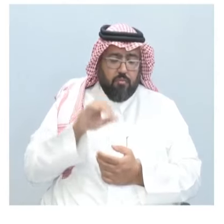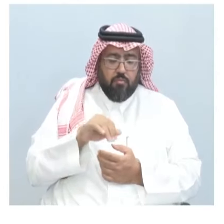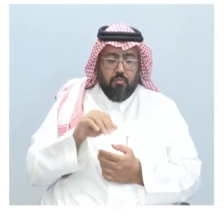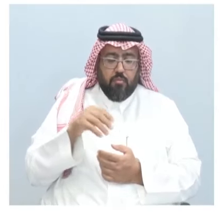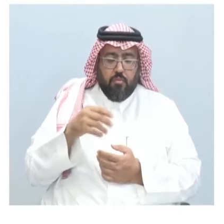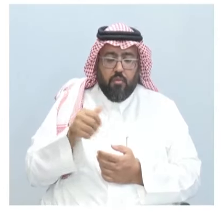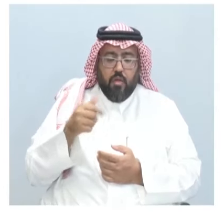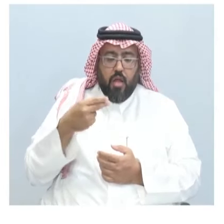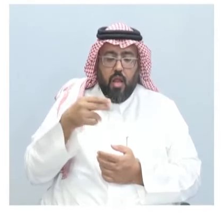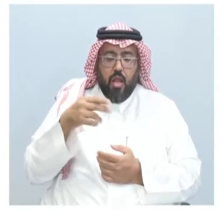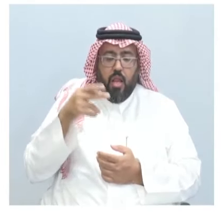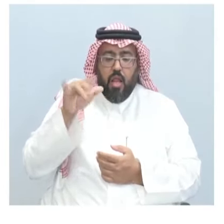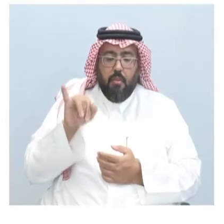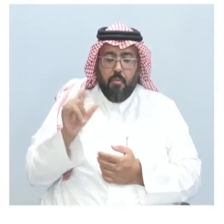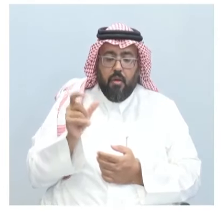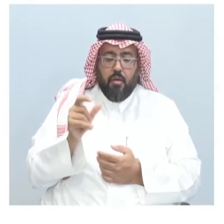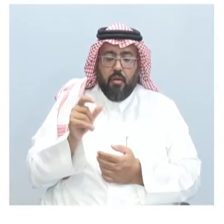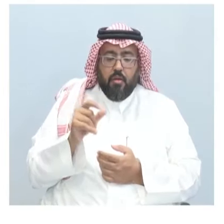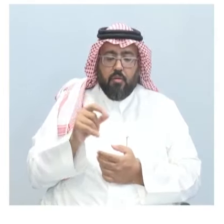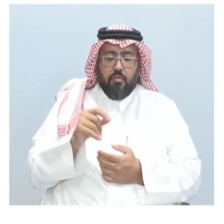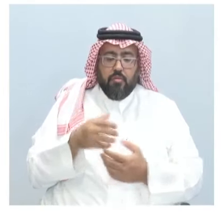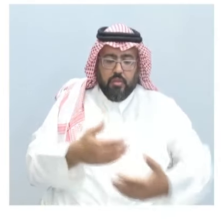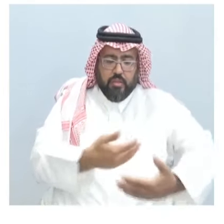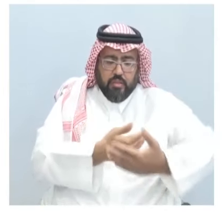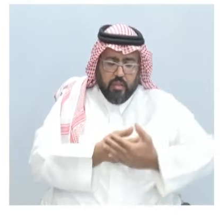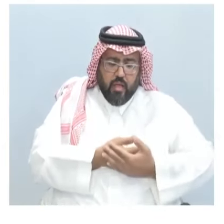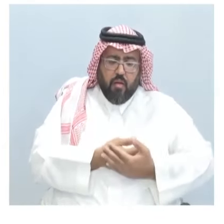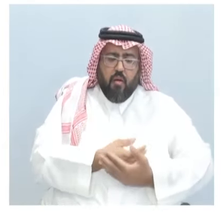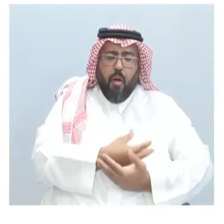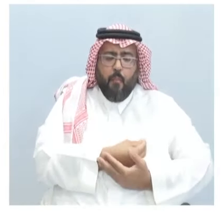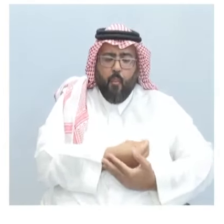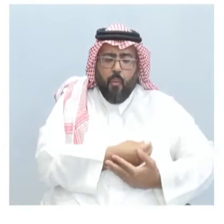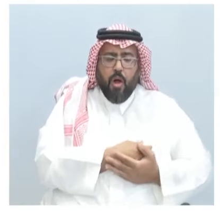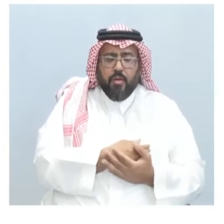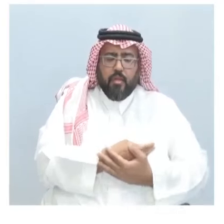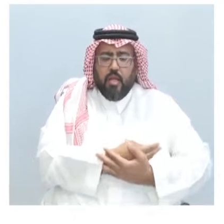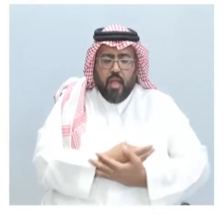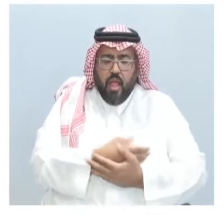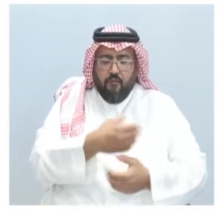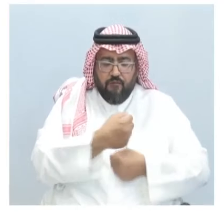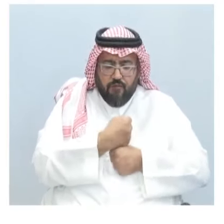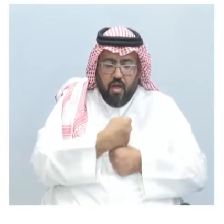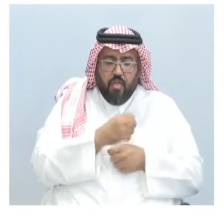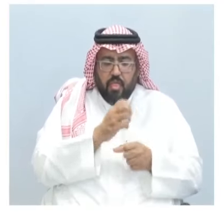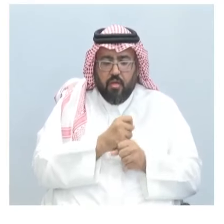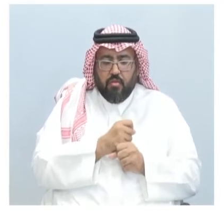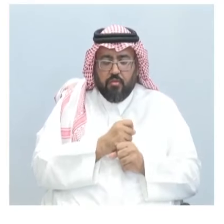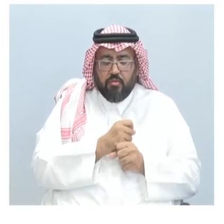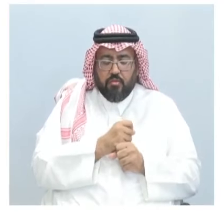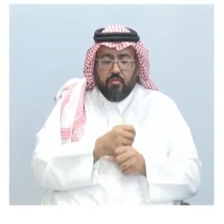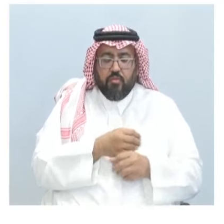ادلكم على من من يضمه اليه فيحفظه فيحفظه